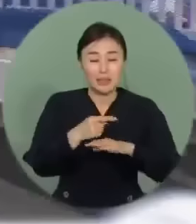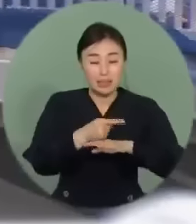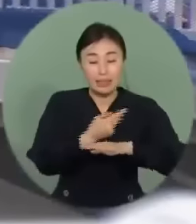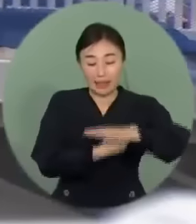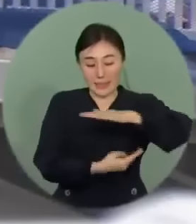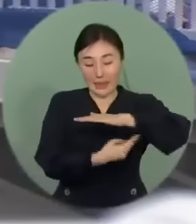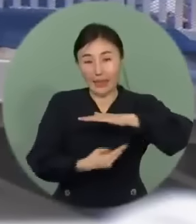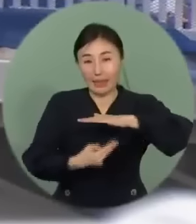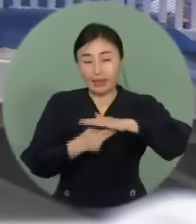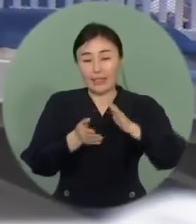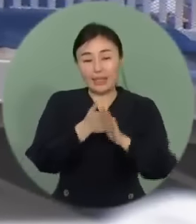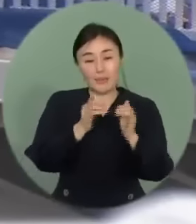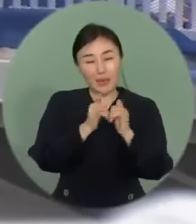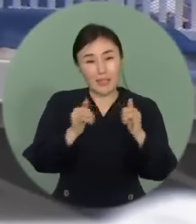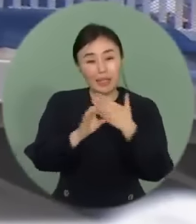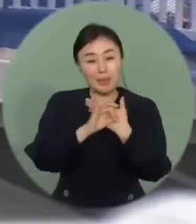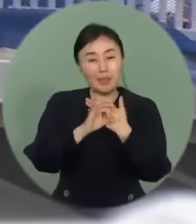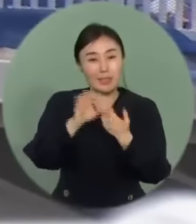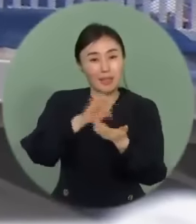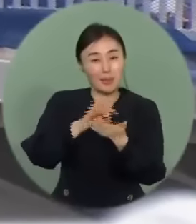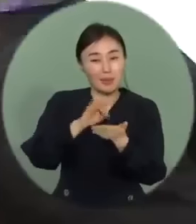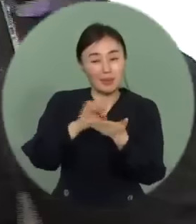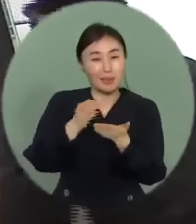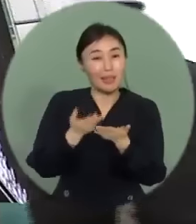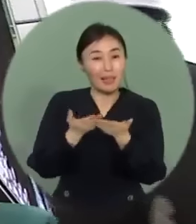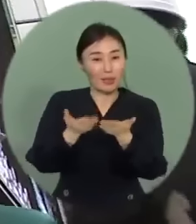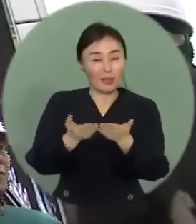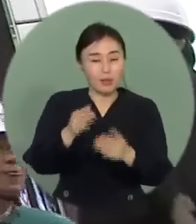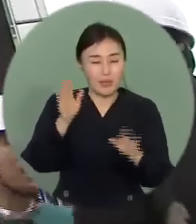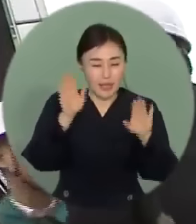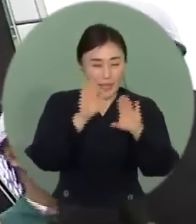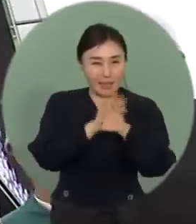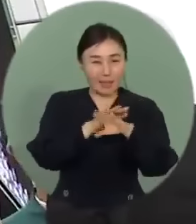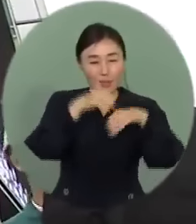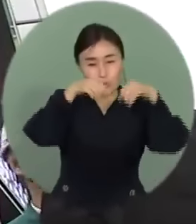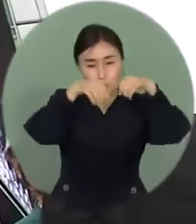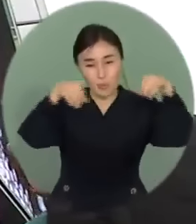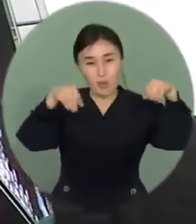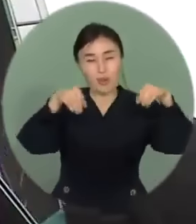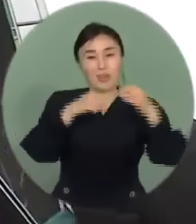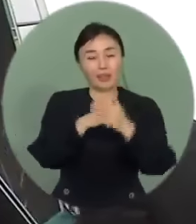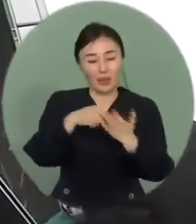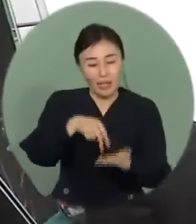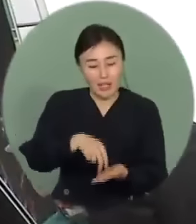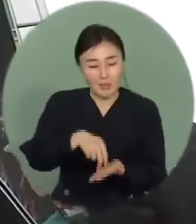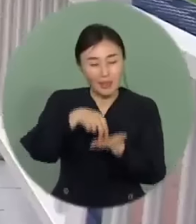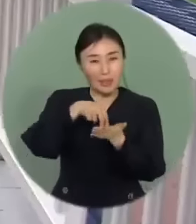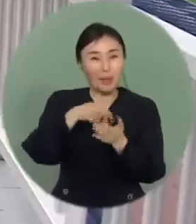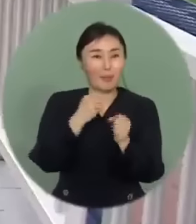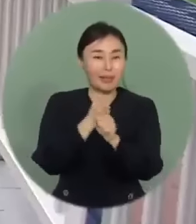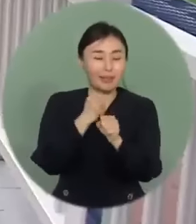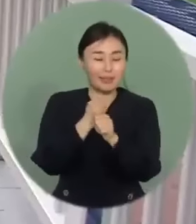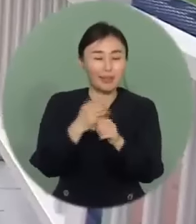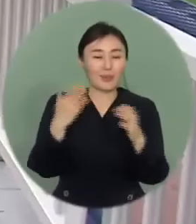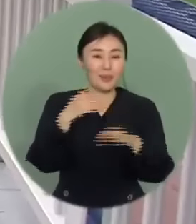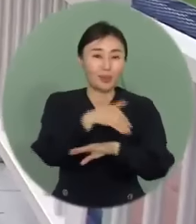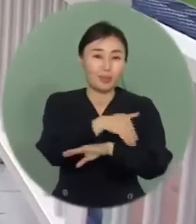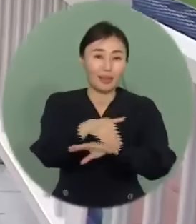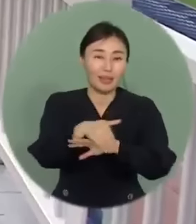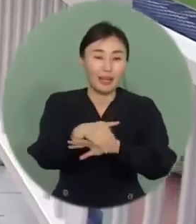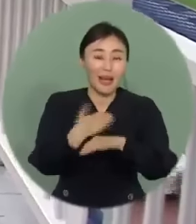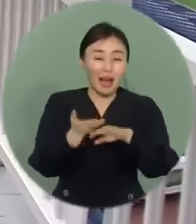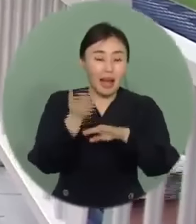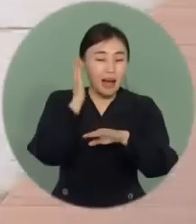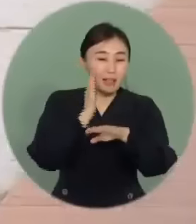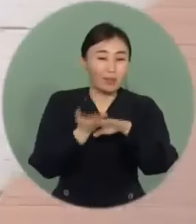브릿지를 시민들에게 임시 개통한 뒤 야간 조명 엘리베이터 설치를 마무리하겠다는 계획입니다 공중 보행로에